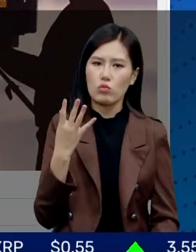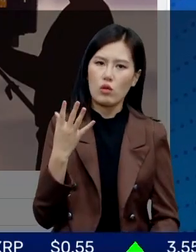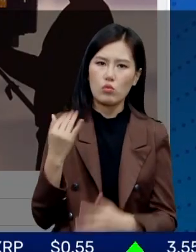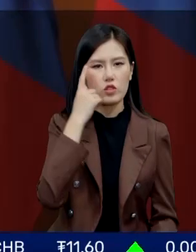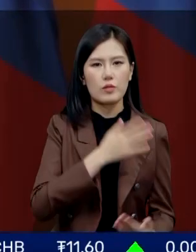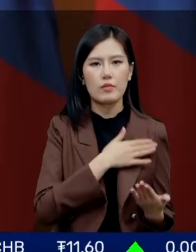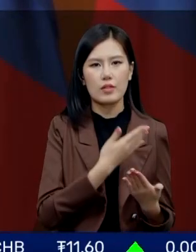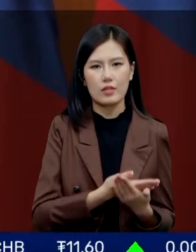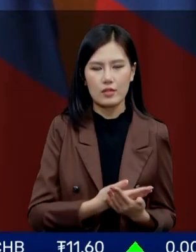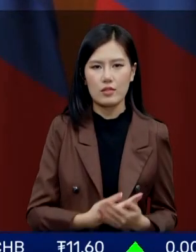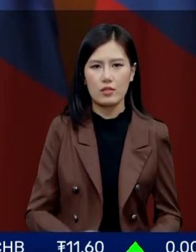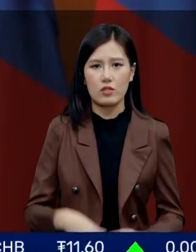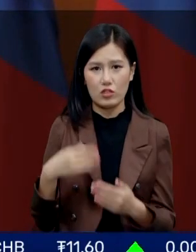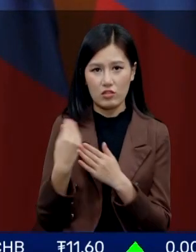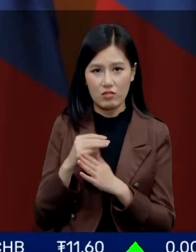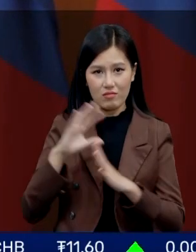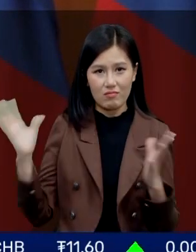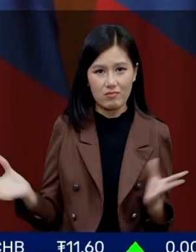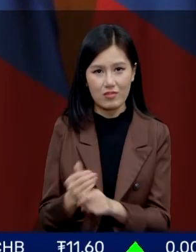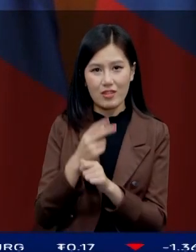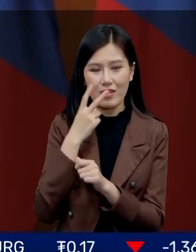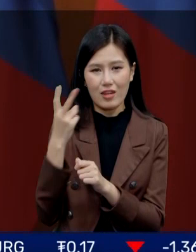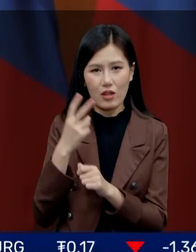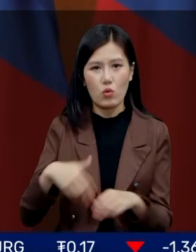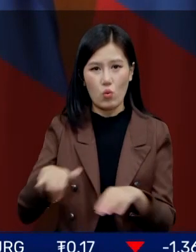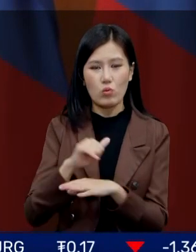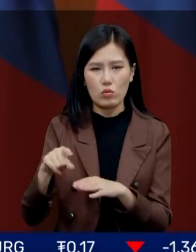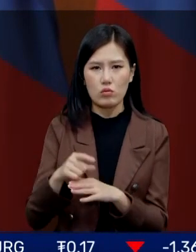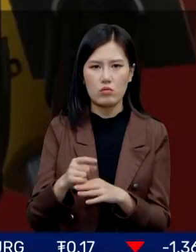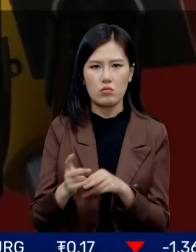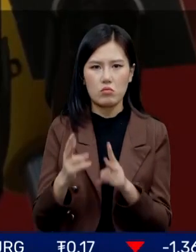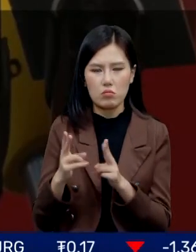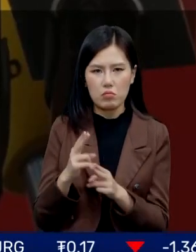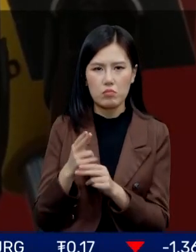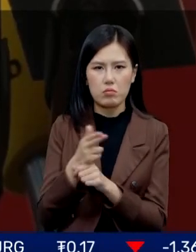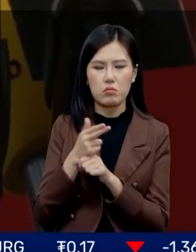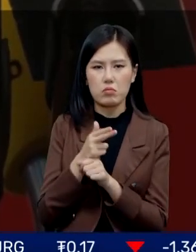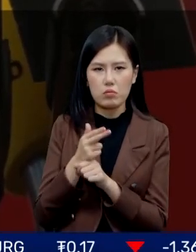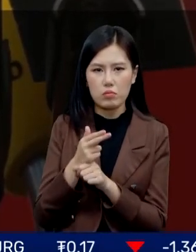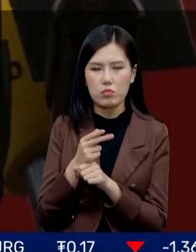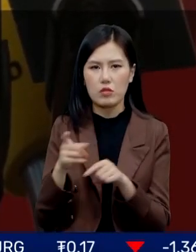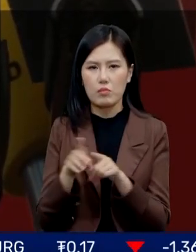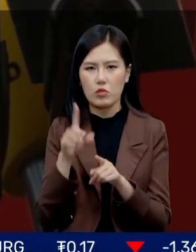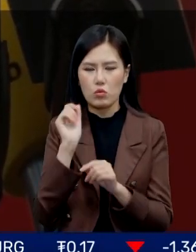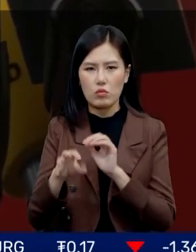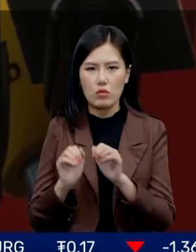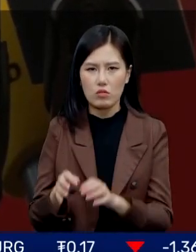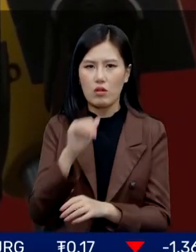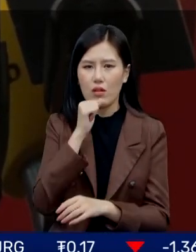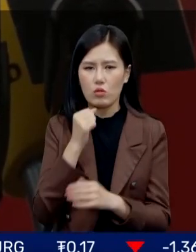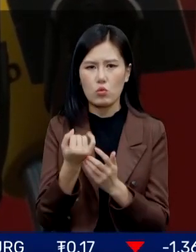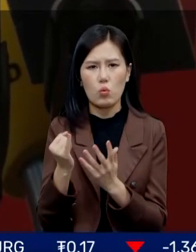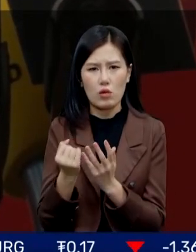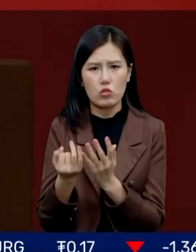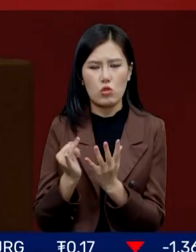тий. За, зөвхөн энэ жишээнээрээ сарахад төрийн байгууллага зураглаач, эвлүүлэгч, дизайнер, сэтгүүлч гээд дор хаяж 6-аас 7 хүнийг